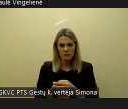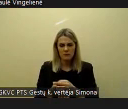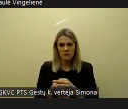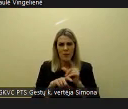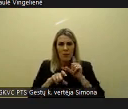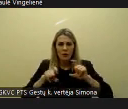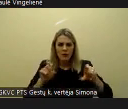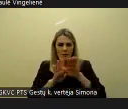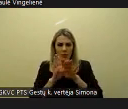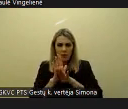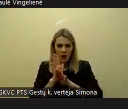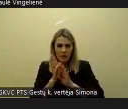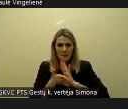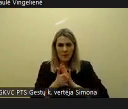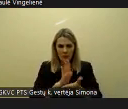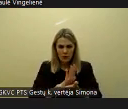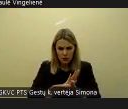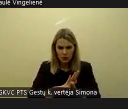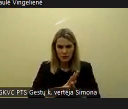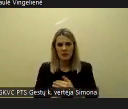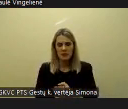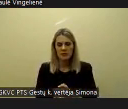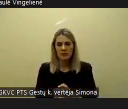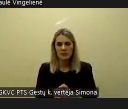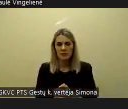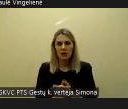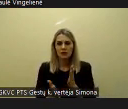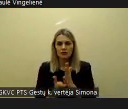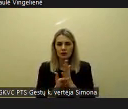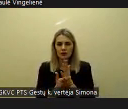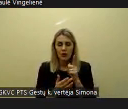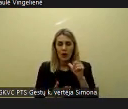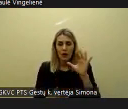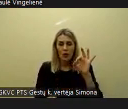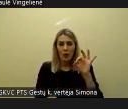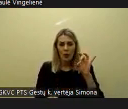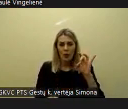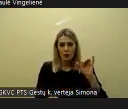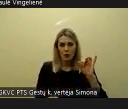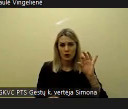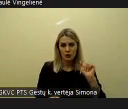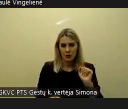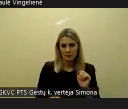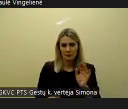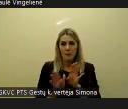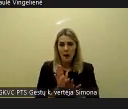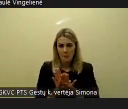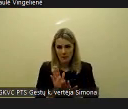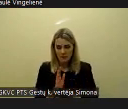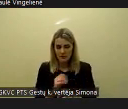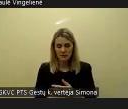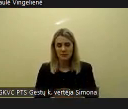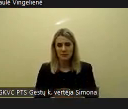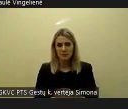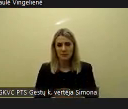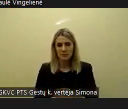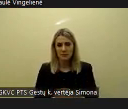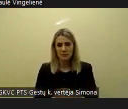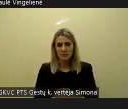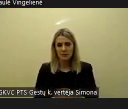ir gyvenimą. Ir tai yra absoliučiai logiška ir atrodo paprasta. Jeigu mokytojai ir